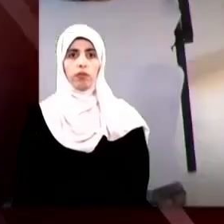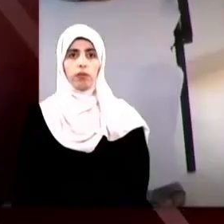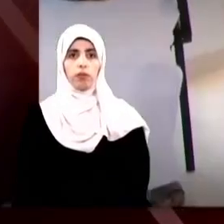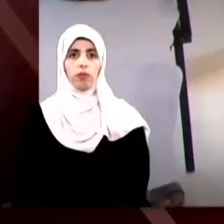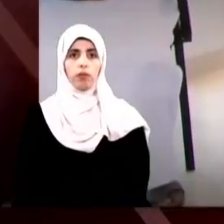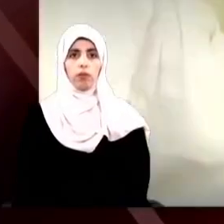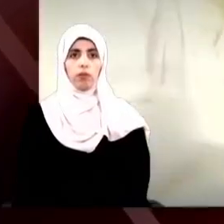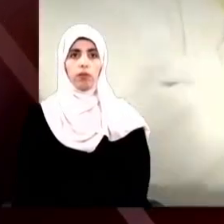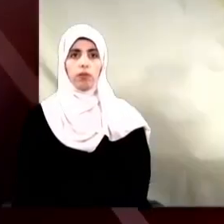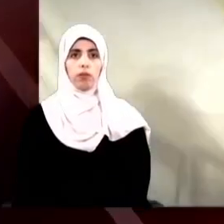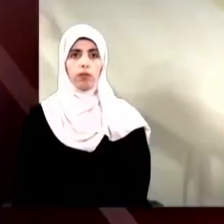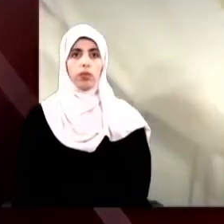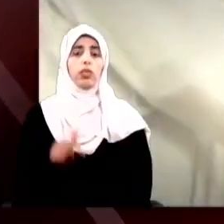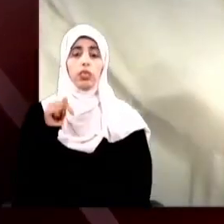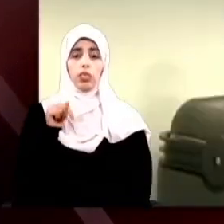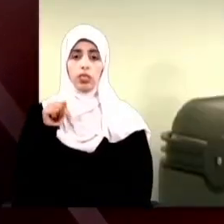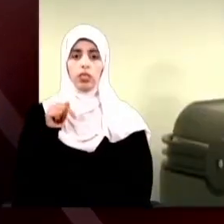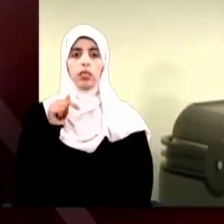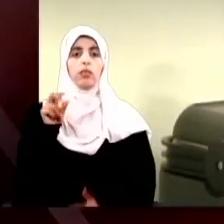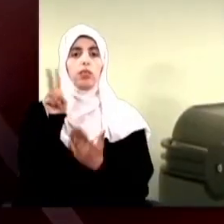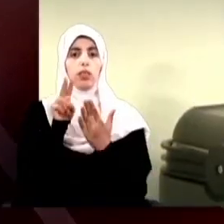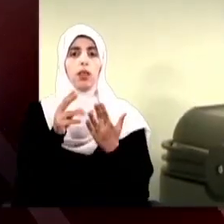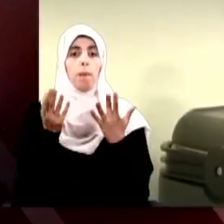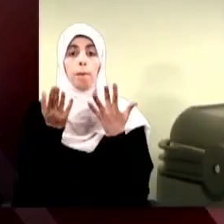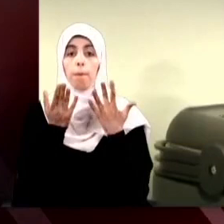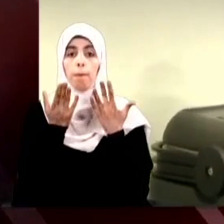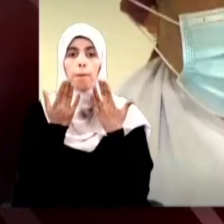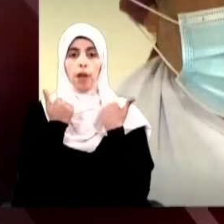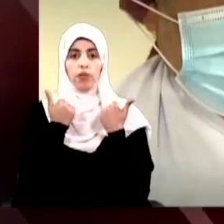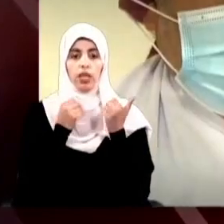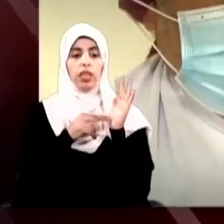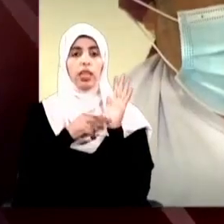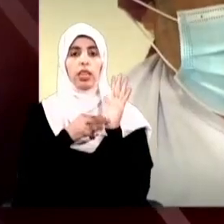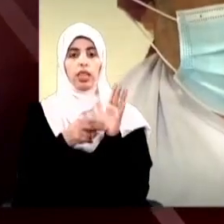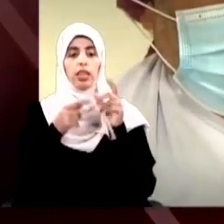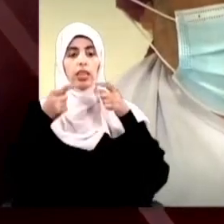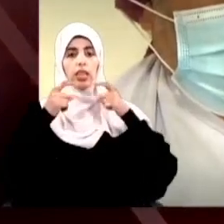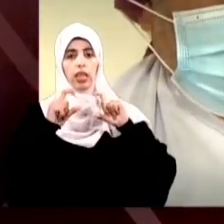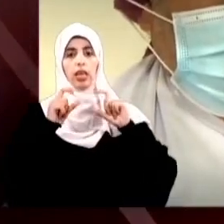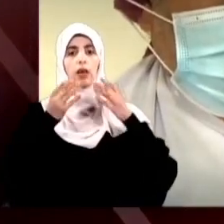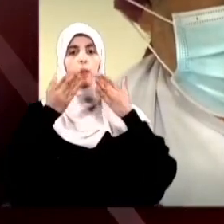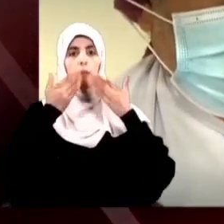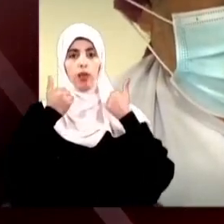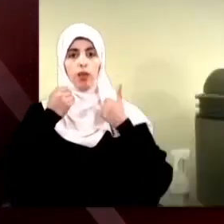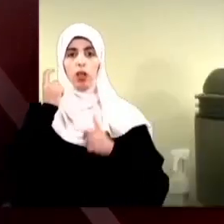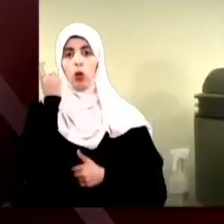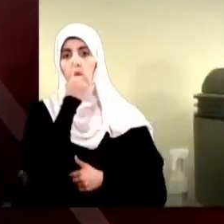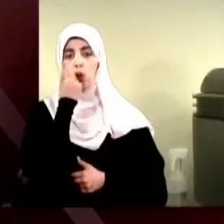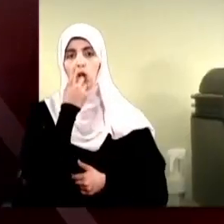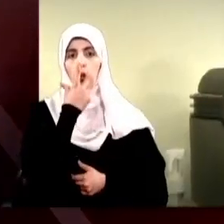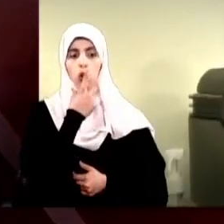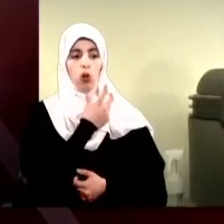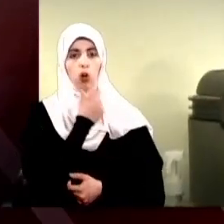نعم بيان، إلى الآن الدراسة لا يوجد أي أدلة تشير على أن اللقاح المتوفر